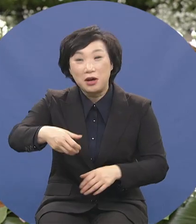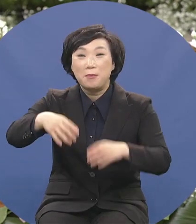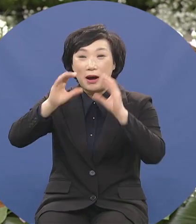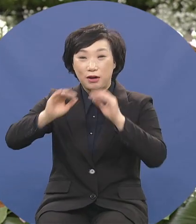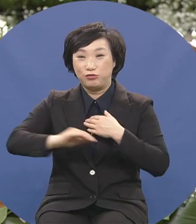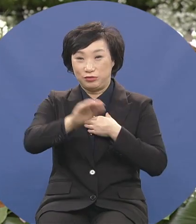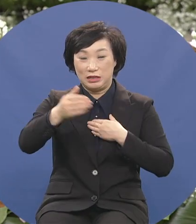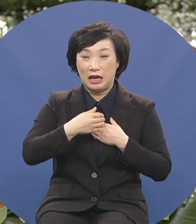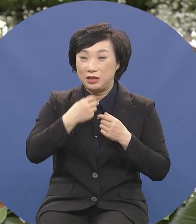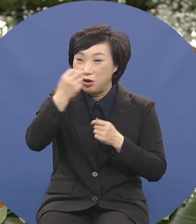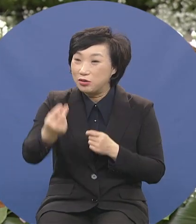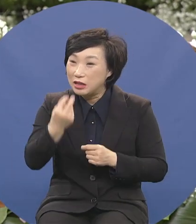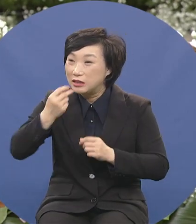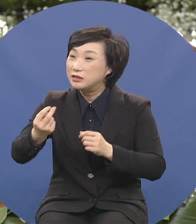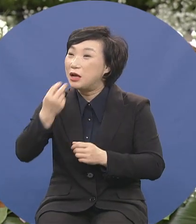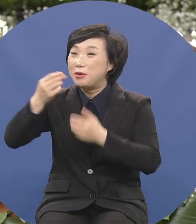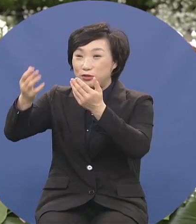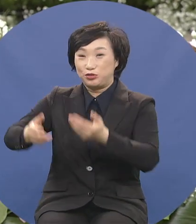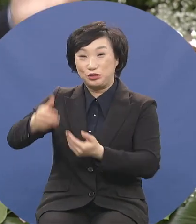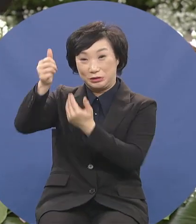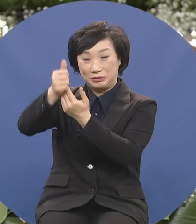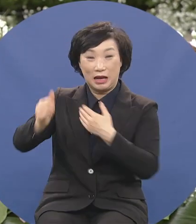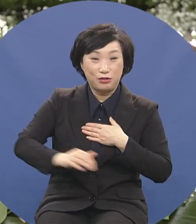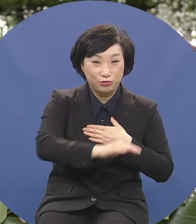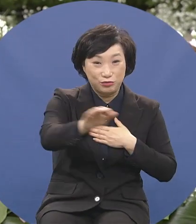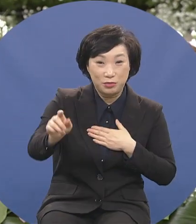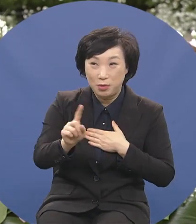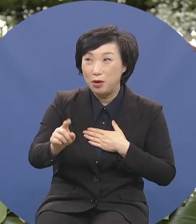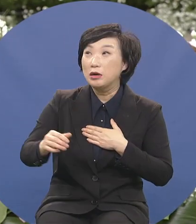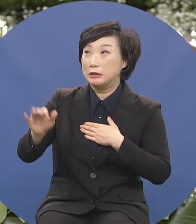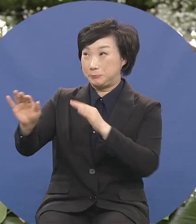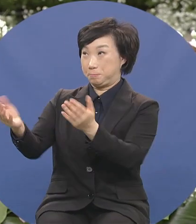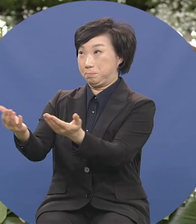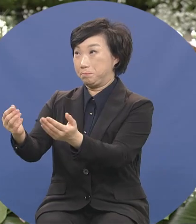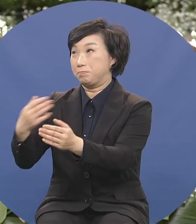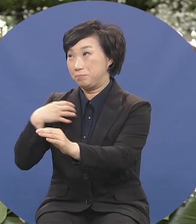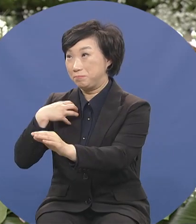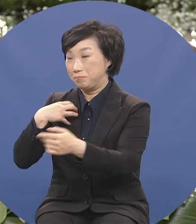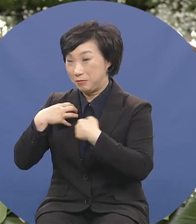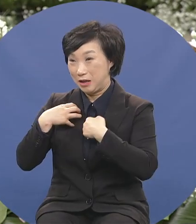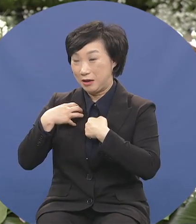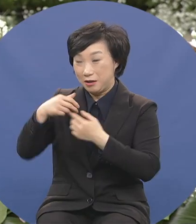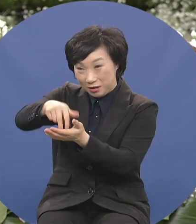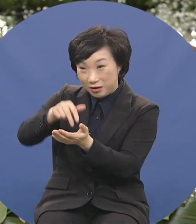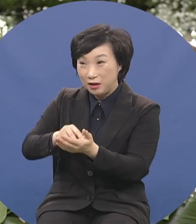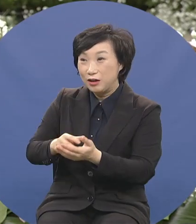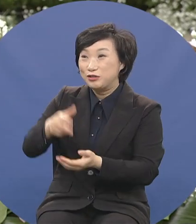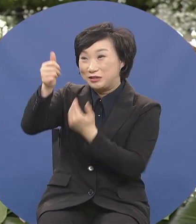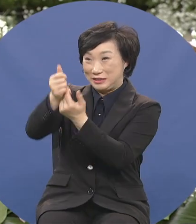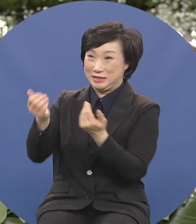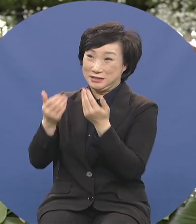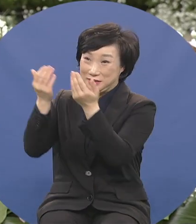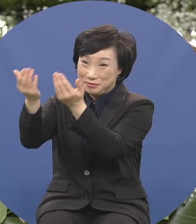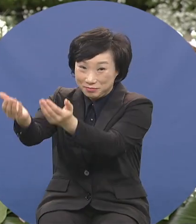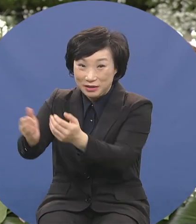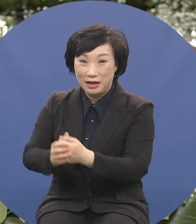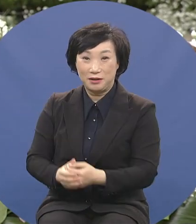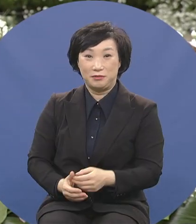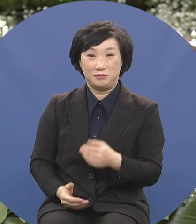우리에게 영생과 생명을 주신 주님 앞에 나도 그럴 일 있으면 나를 쫙 찢어서 주님 앞에 드릴지라도